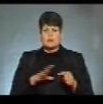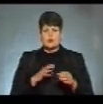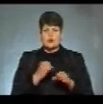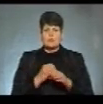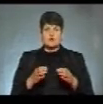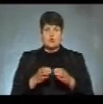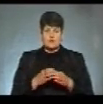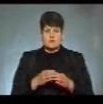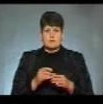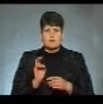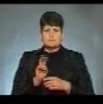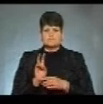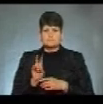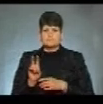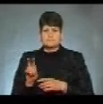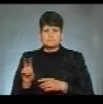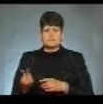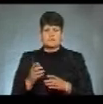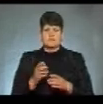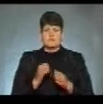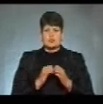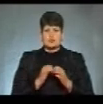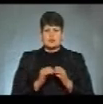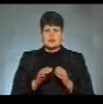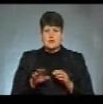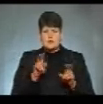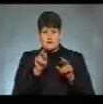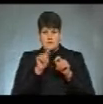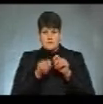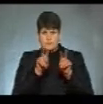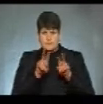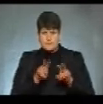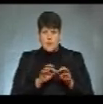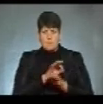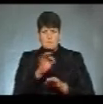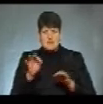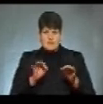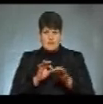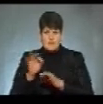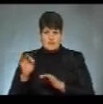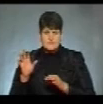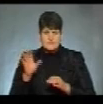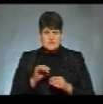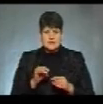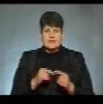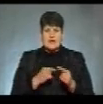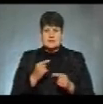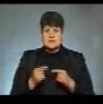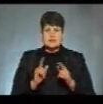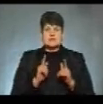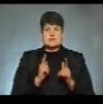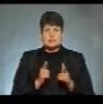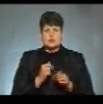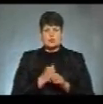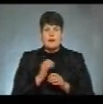Ми пішли двір-двір, дві робочі групи, пішли двір-двір, обстежили, обміряли наслідки і згідно